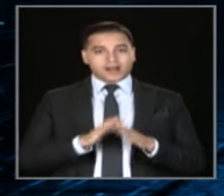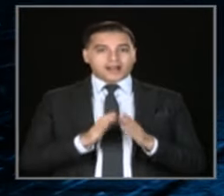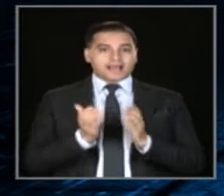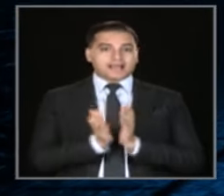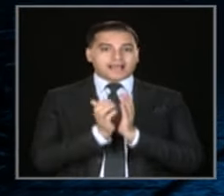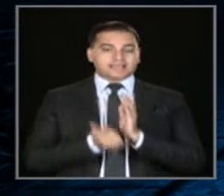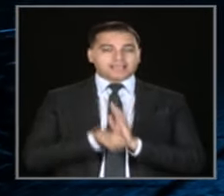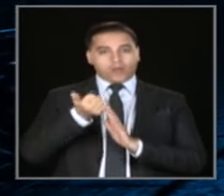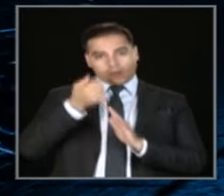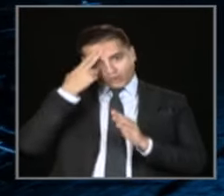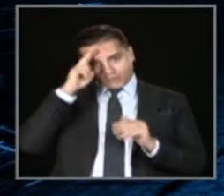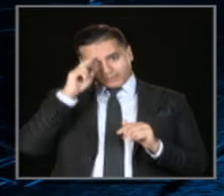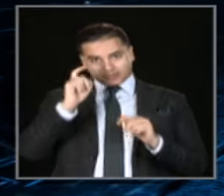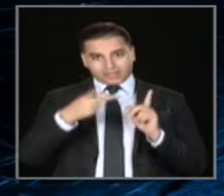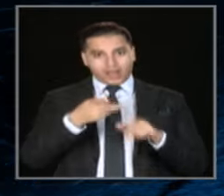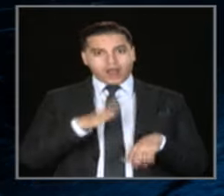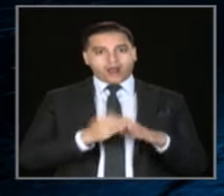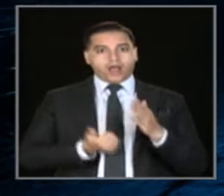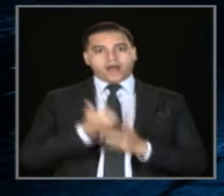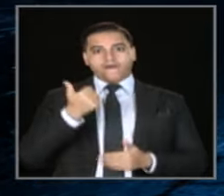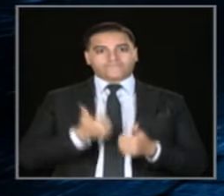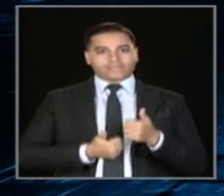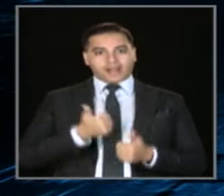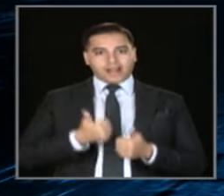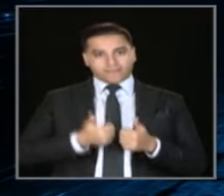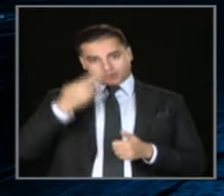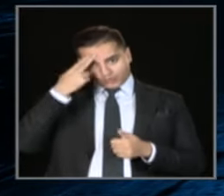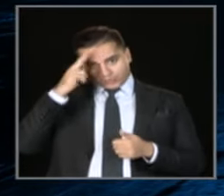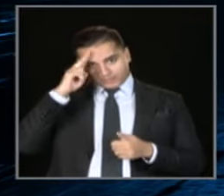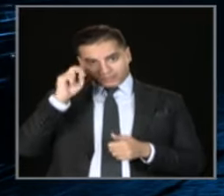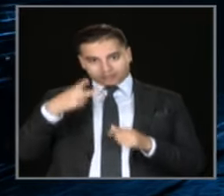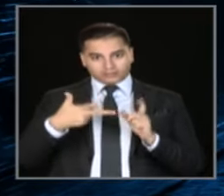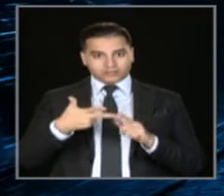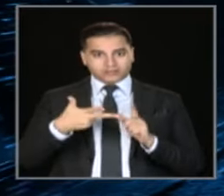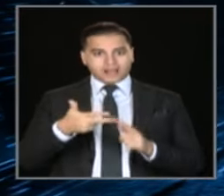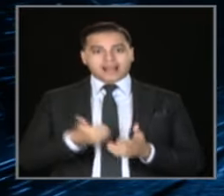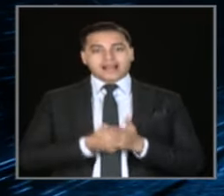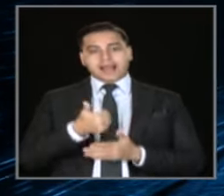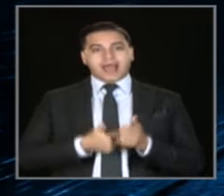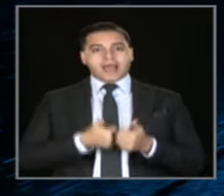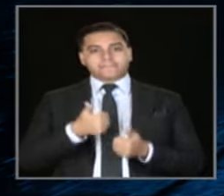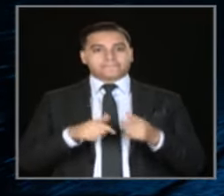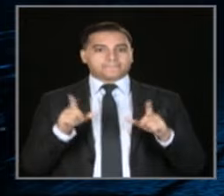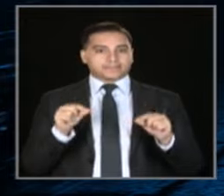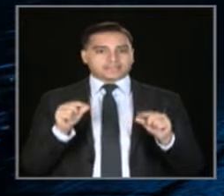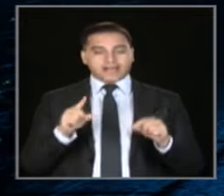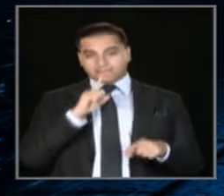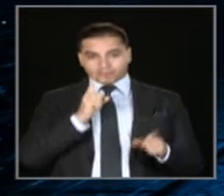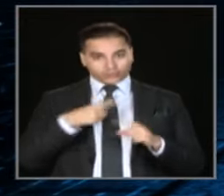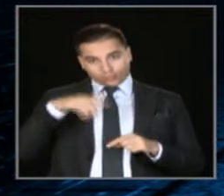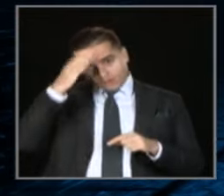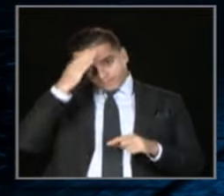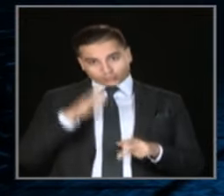البطولة؟ ومين اللي حيحصل على لقب أفضل لاعب؟ ومين هو اللاعب المثالي؟